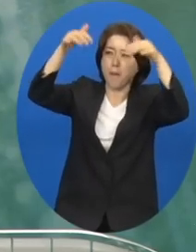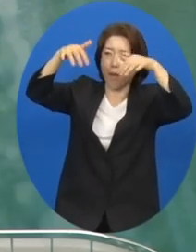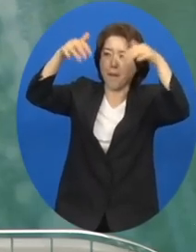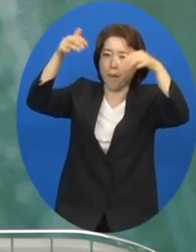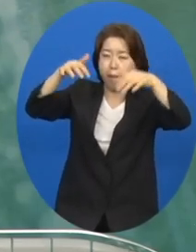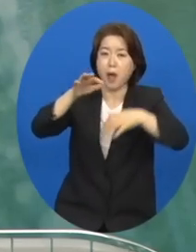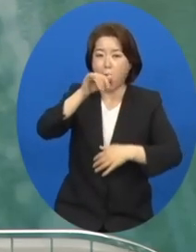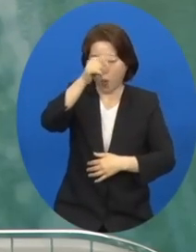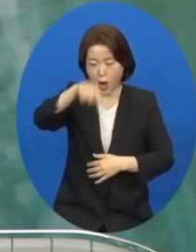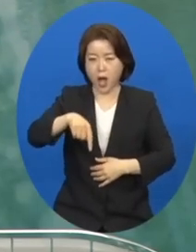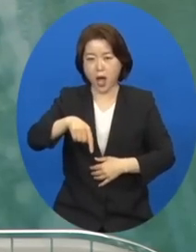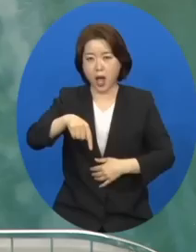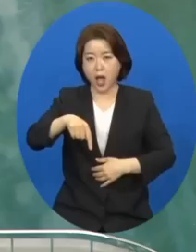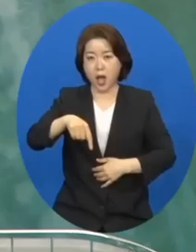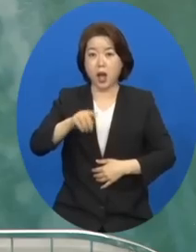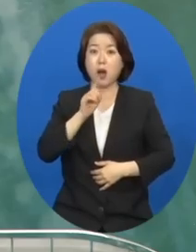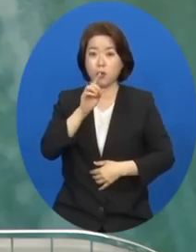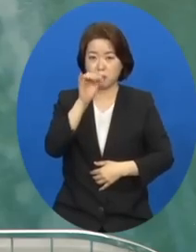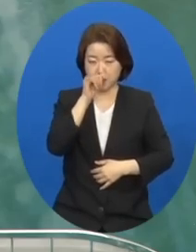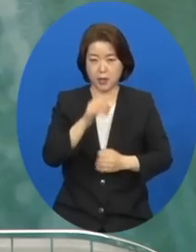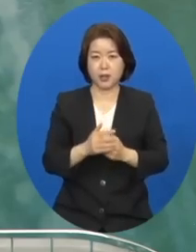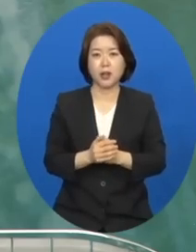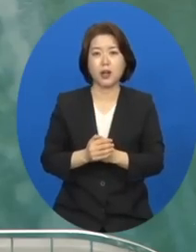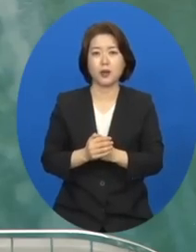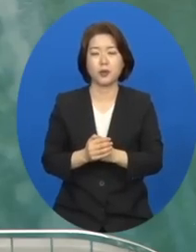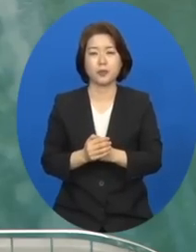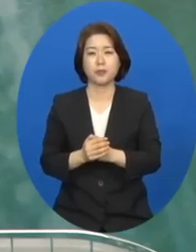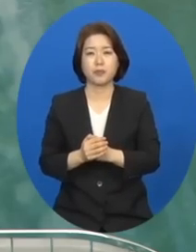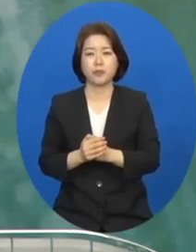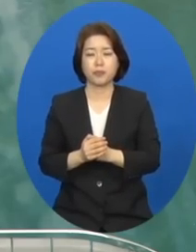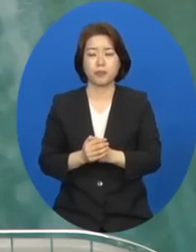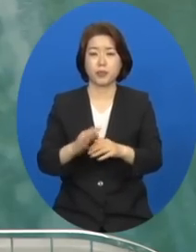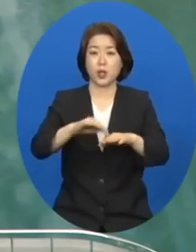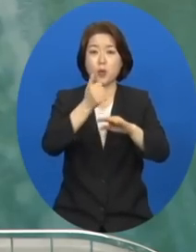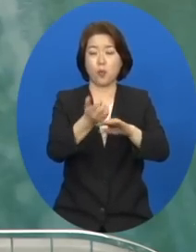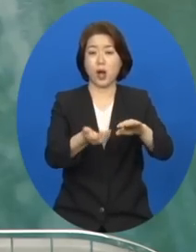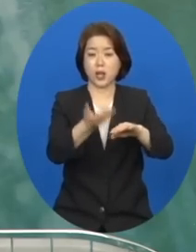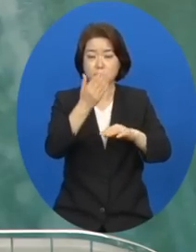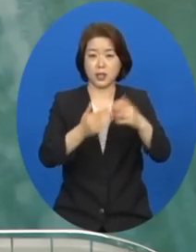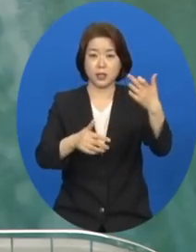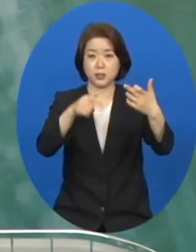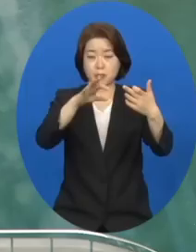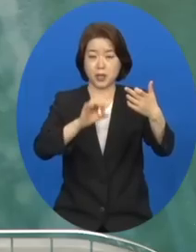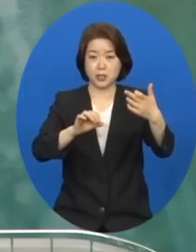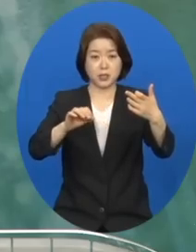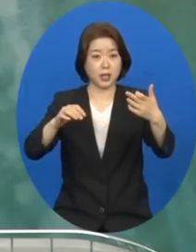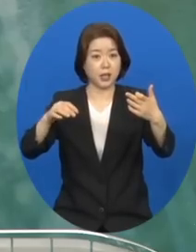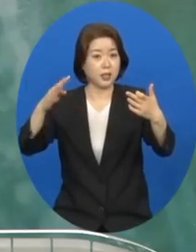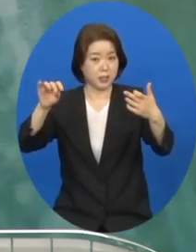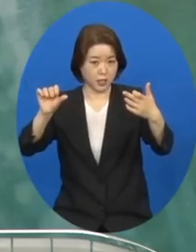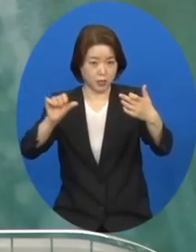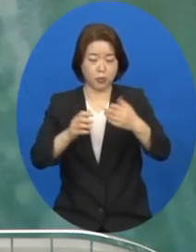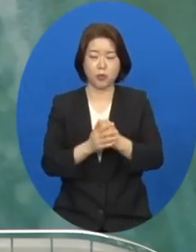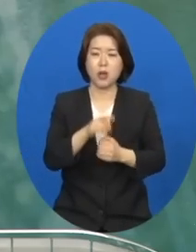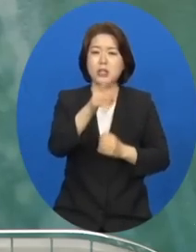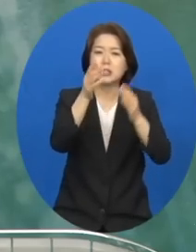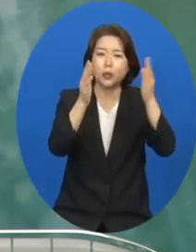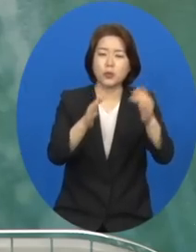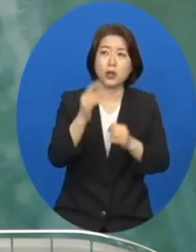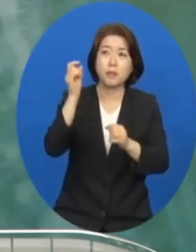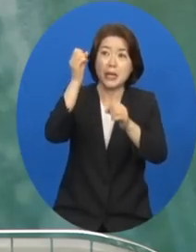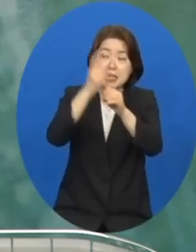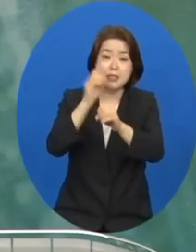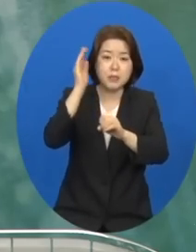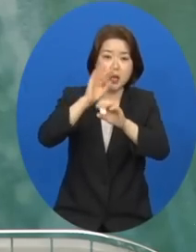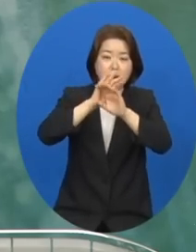내릴 것이라고 그렇게 얘기를 하는 거예요 그래서 왕상 18장 45 저리 줘 그러는 동안에 이미 하늘은 짙은 구름으로